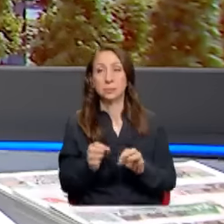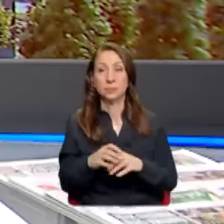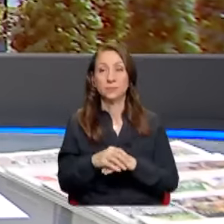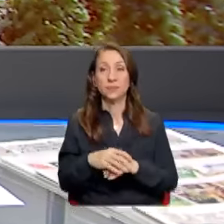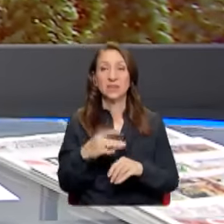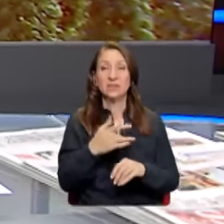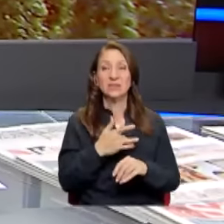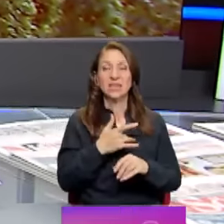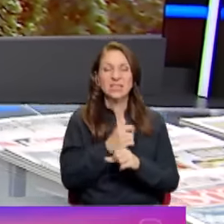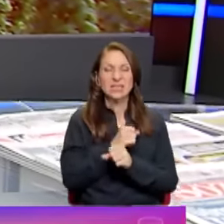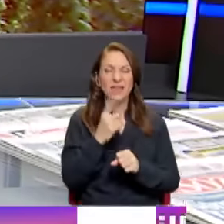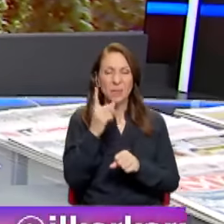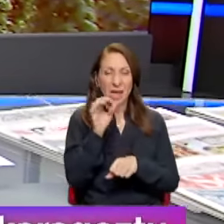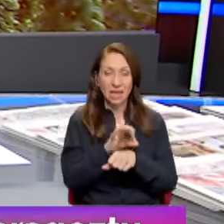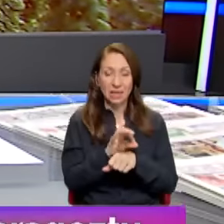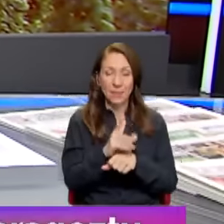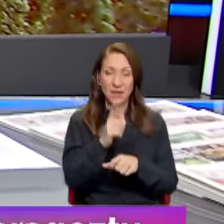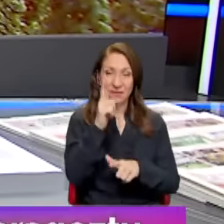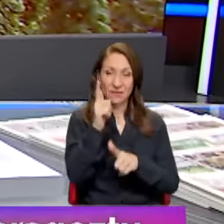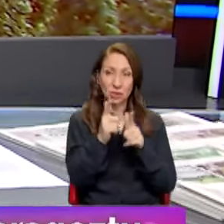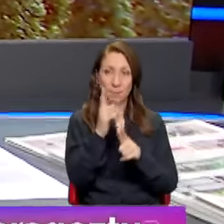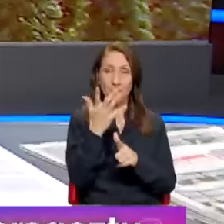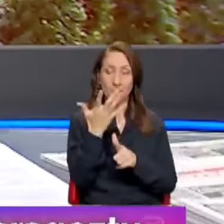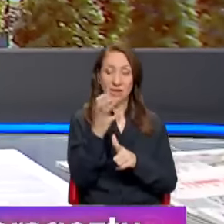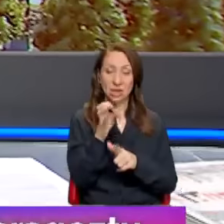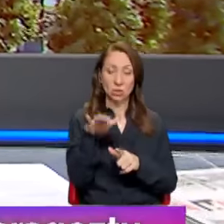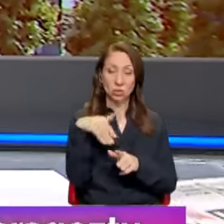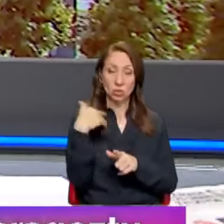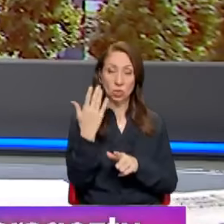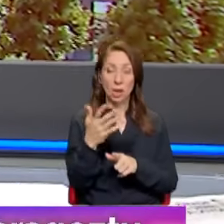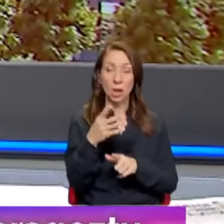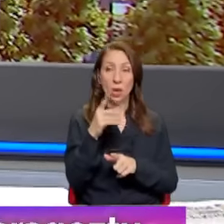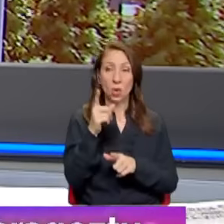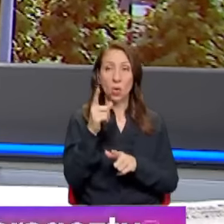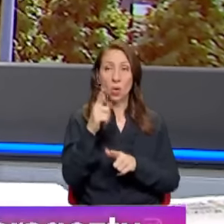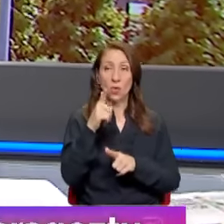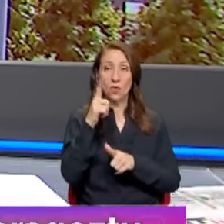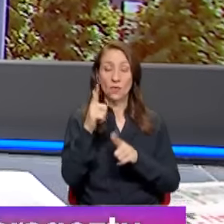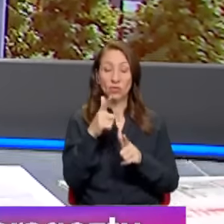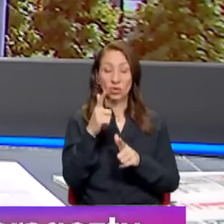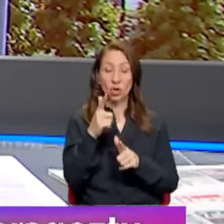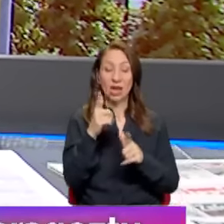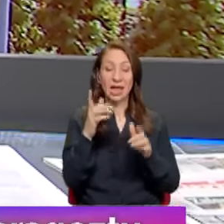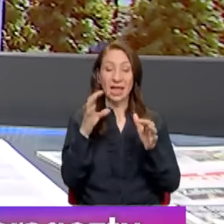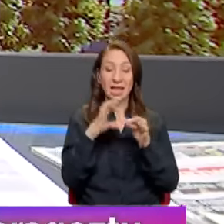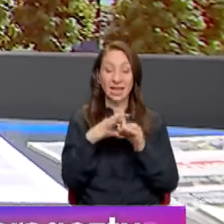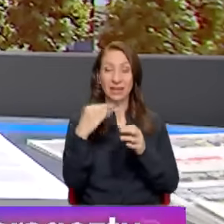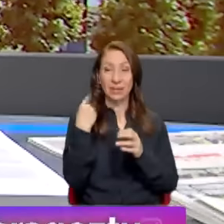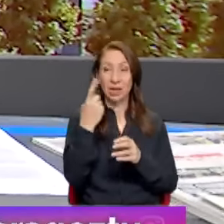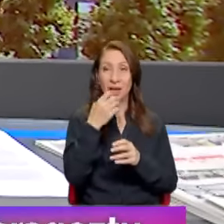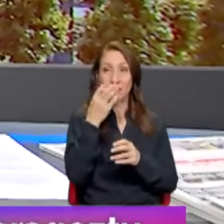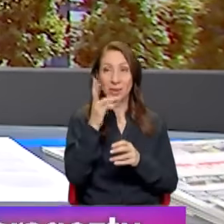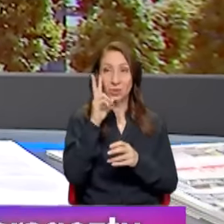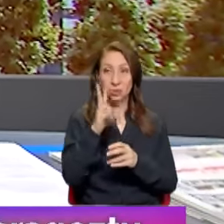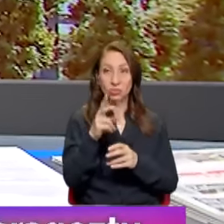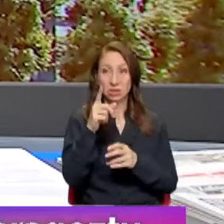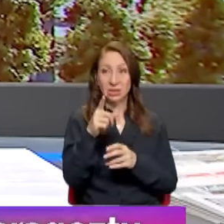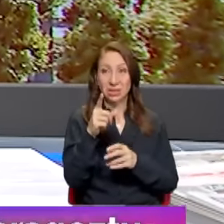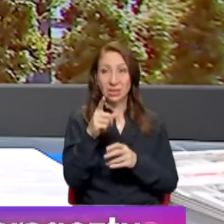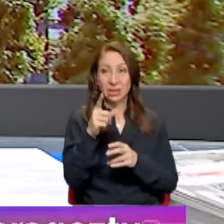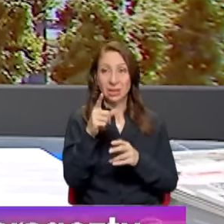vicdanları kanatan bir andı bir görüntüydü 5 ay sonra e o görüntüye dair yeni bir haberle karşınızdayız